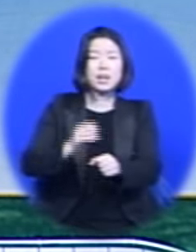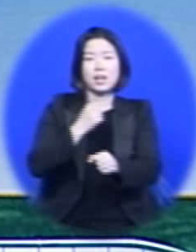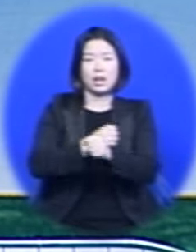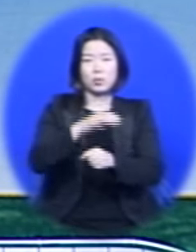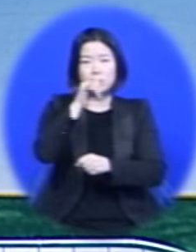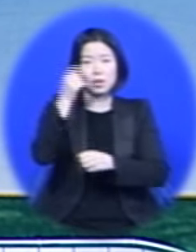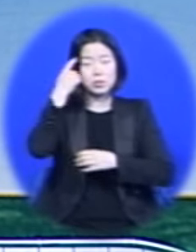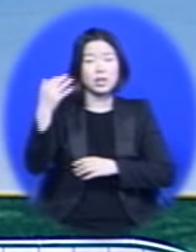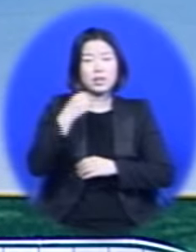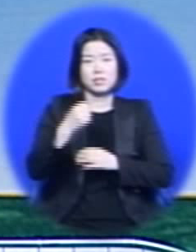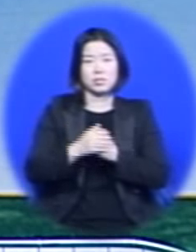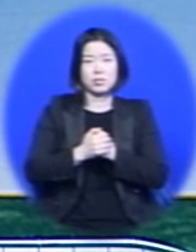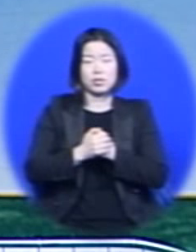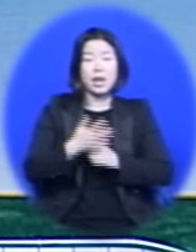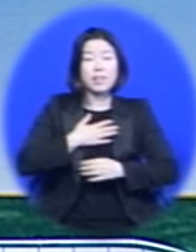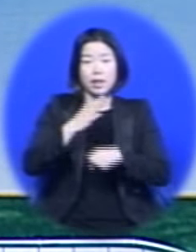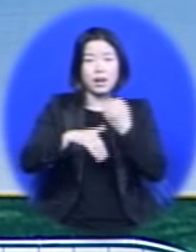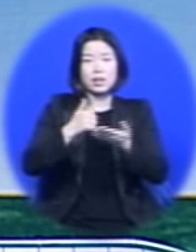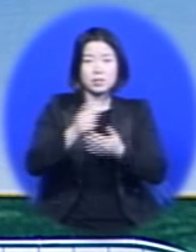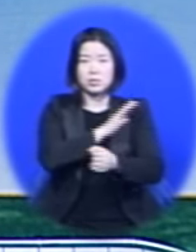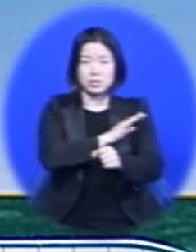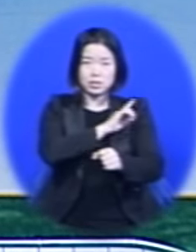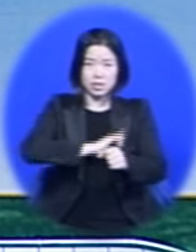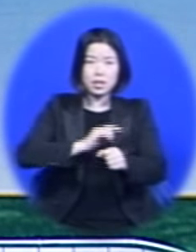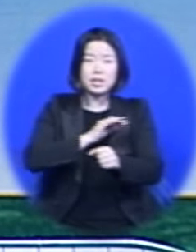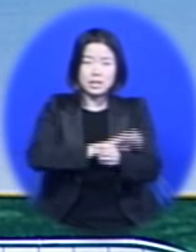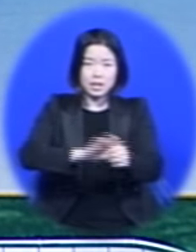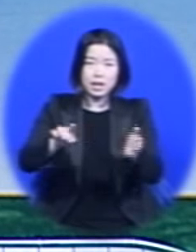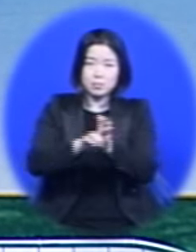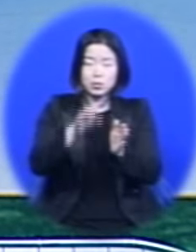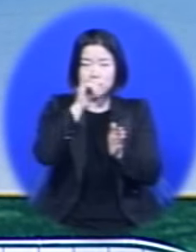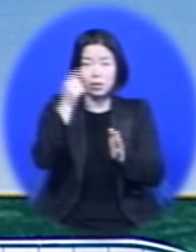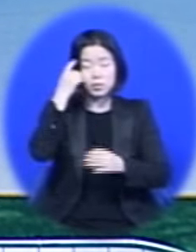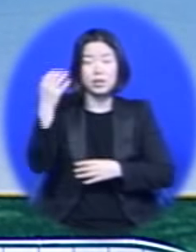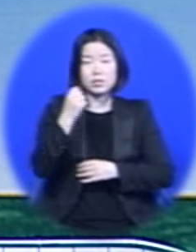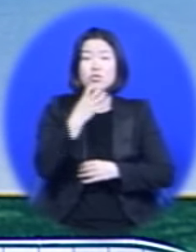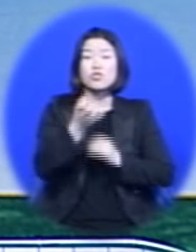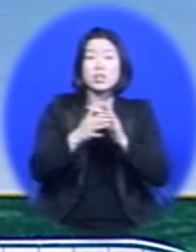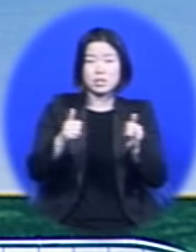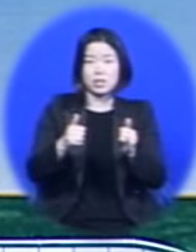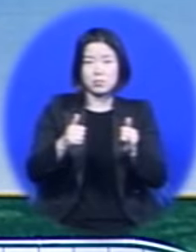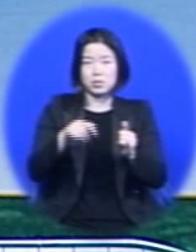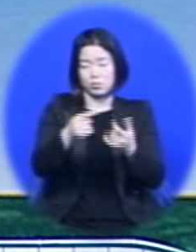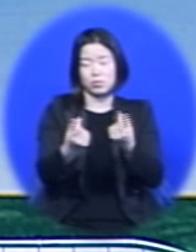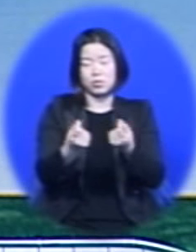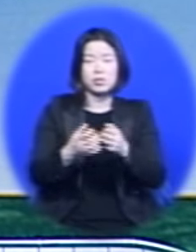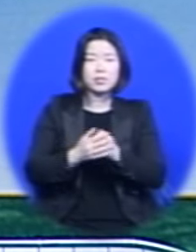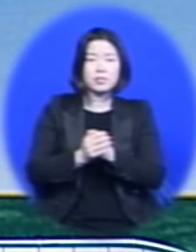때문에, 내가 하나님을 가장 잘 믿고 있다고 생각하고 있기 때문에, 유대인들이 그랬습니다.